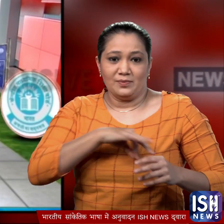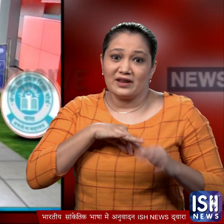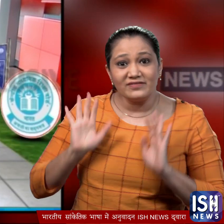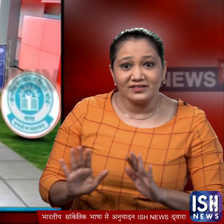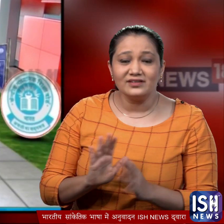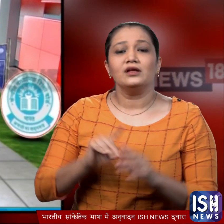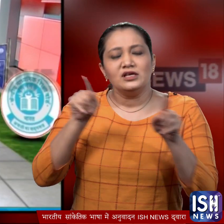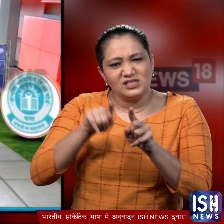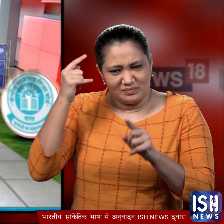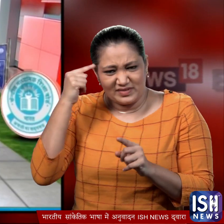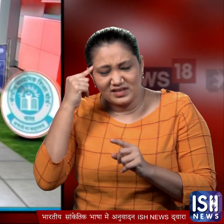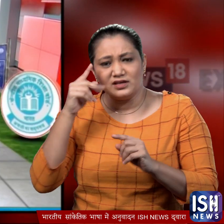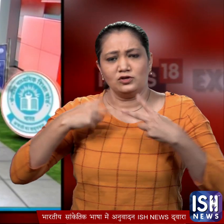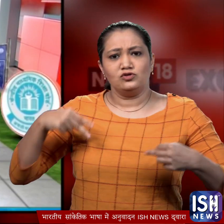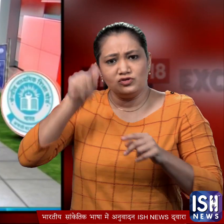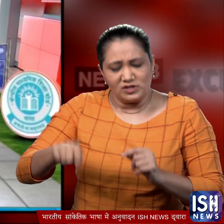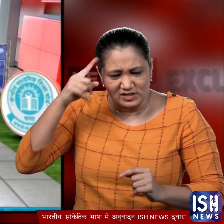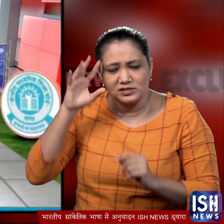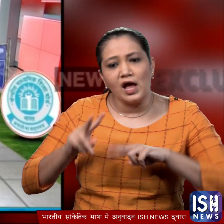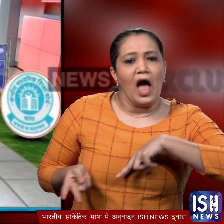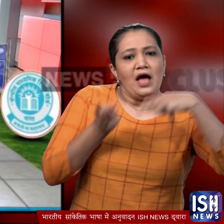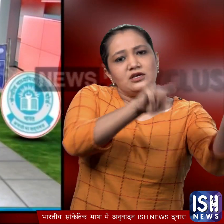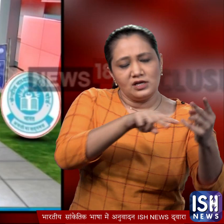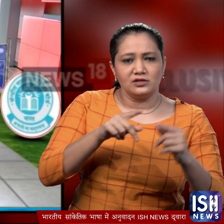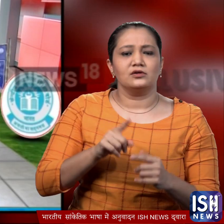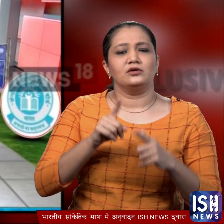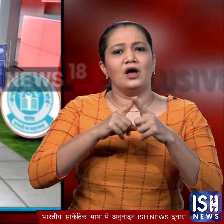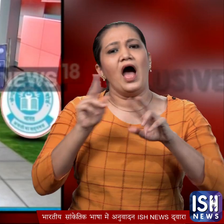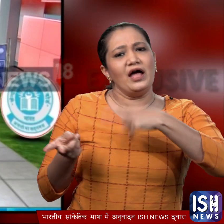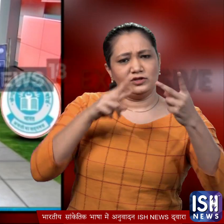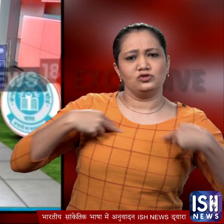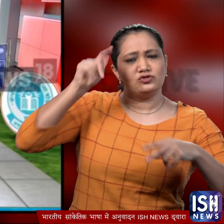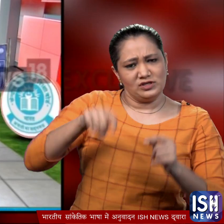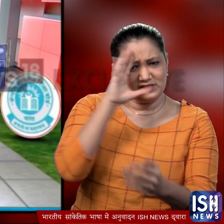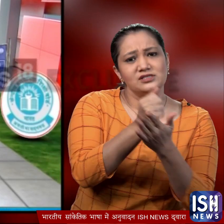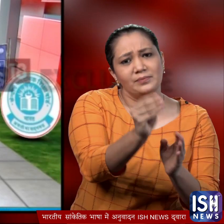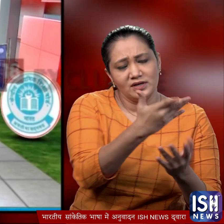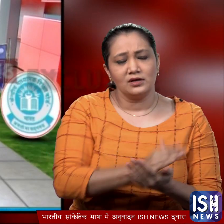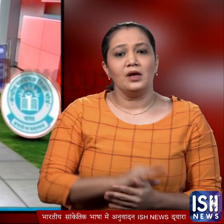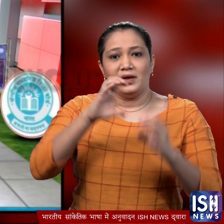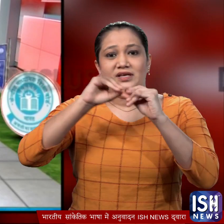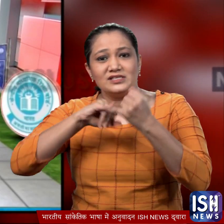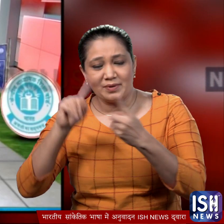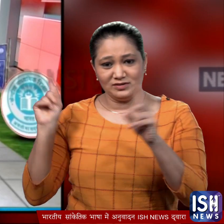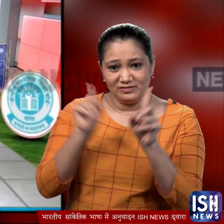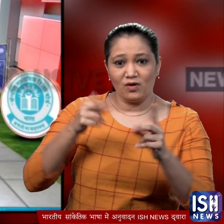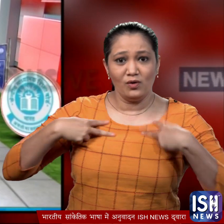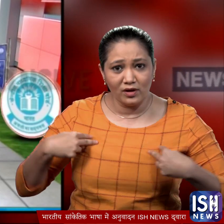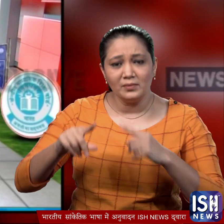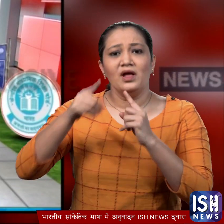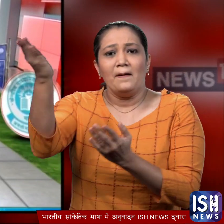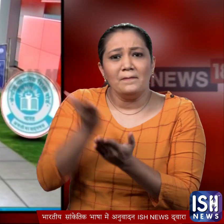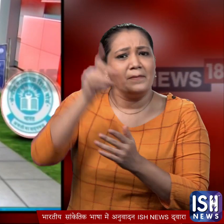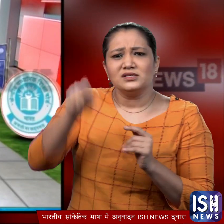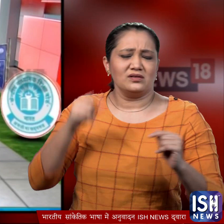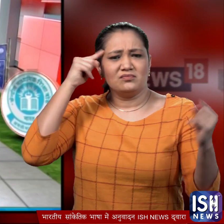मिलेगा। इसी बात को ध्यान में रखकर उन्होंने यह मामला किसी और बेंच को ट्रांसफर करने को कहा, लेकिन सीबीएसई के वकील और याचिकाकर्ता ने इस पर कोई